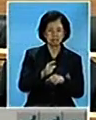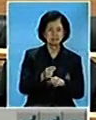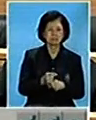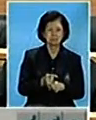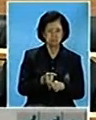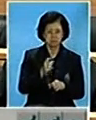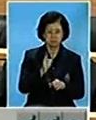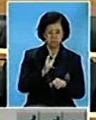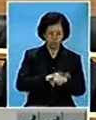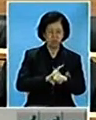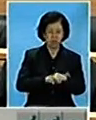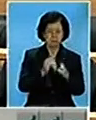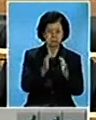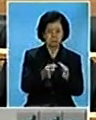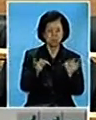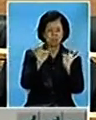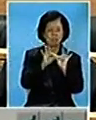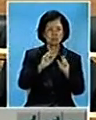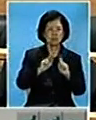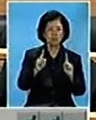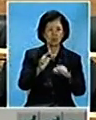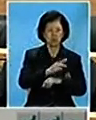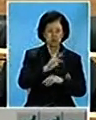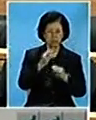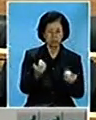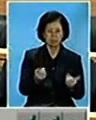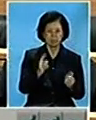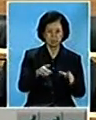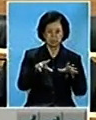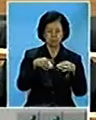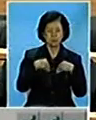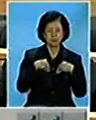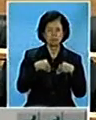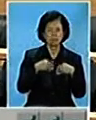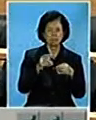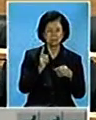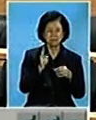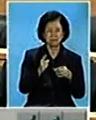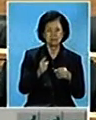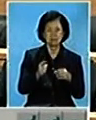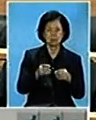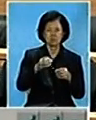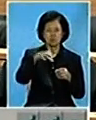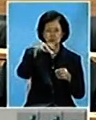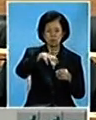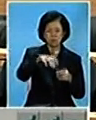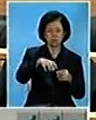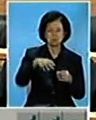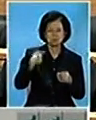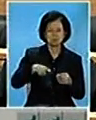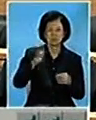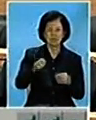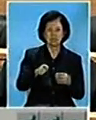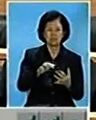เวลานั้นสำคัญแต่ในวันนี้นี่ต้องยอมรับความเป็นจริงก่อนว่าองค์กรศาลรัฐธรรมนูญนั้นเป็นองค์กรพิเศษ